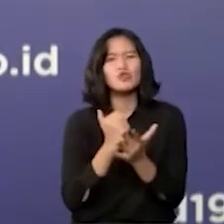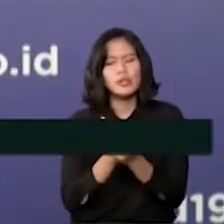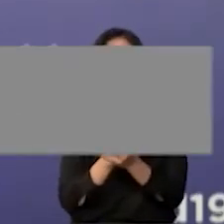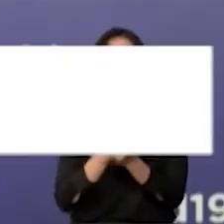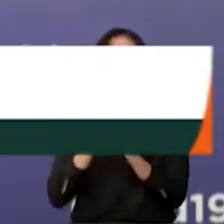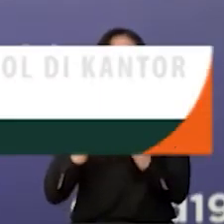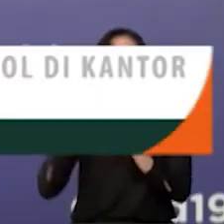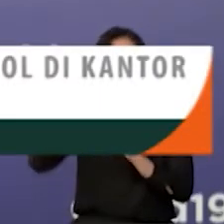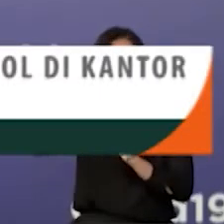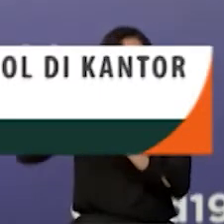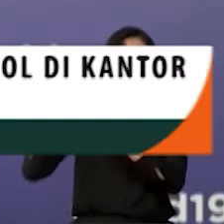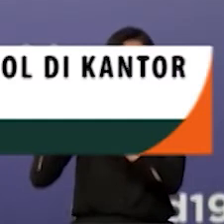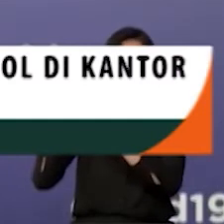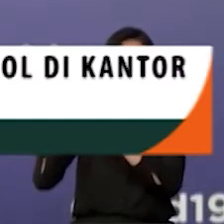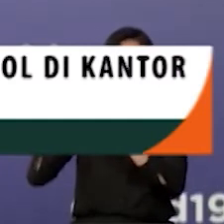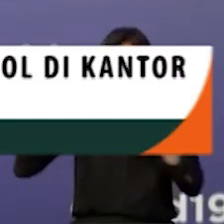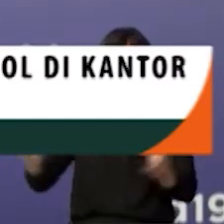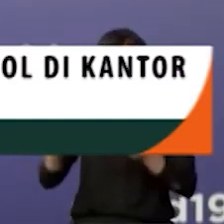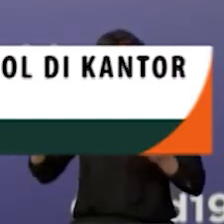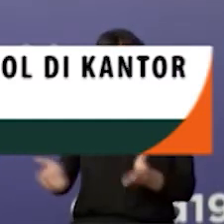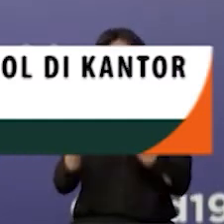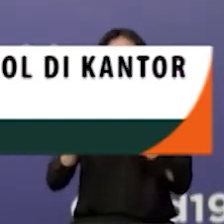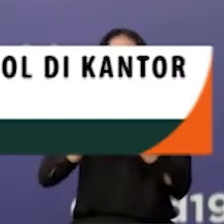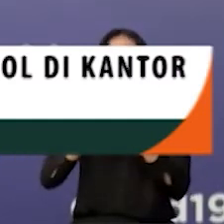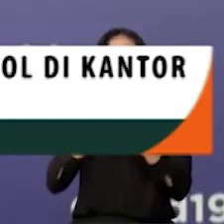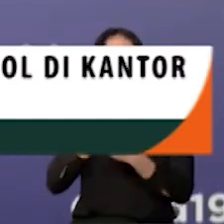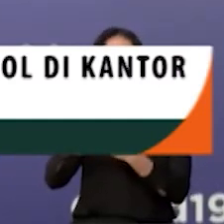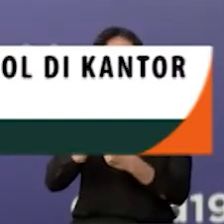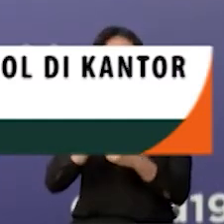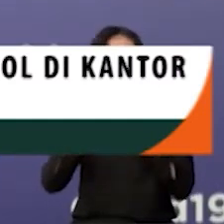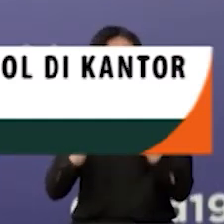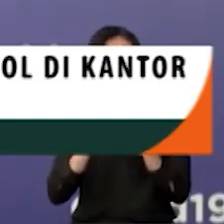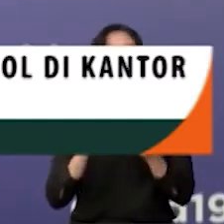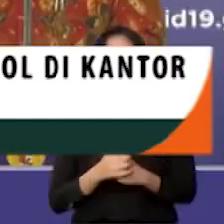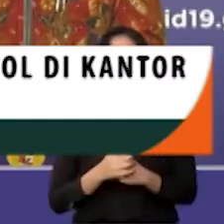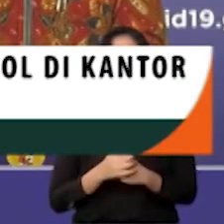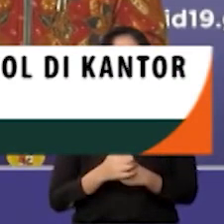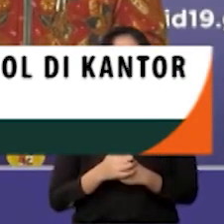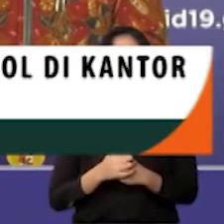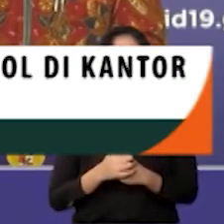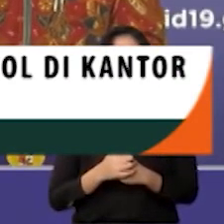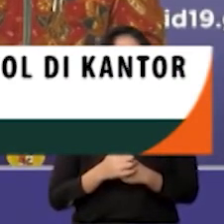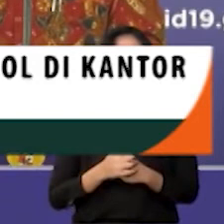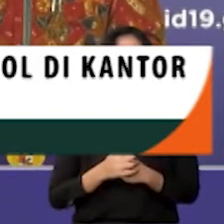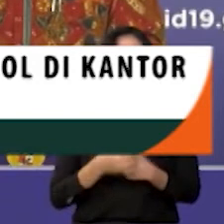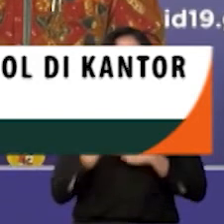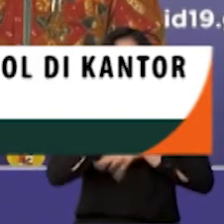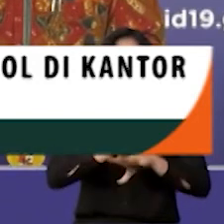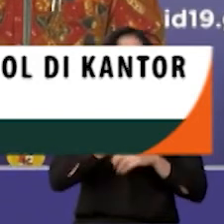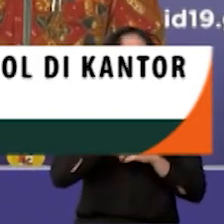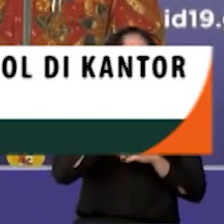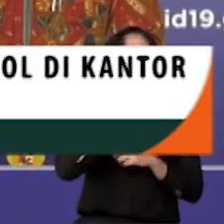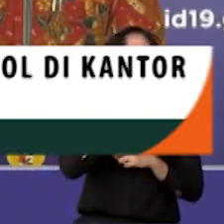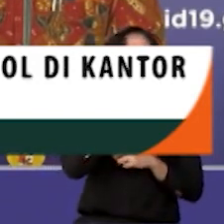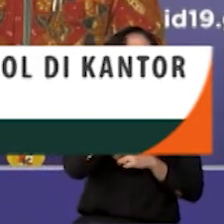virus juga mudah menyebar saat para karyawan tamu jaga jarak ketika makan di jam istirahat hari ini memang kan 15 kasus baru biasanya